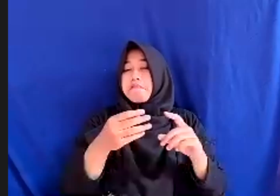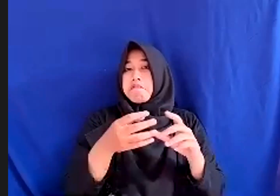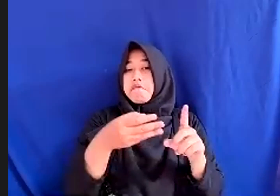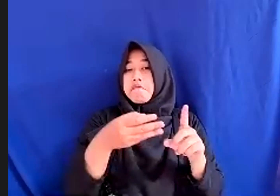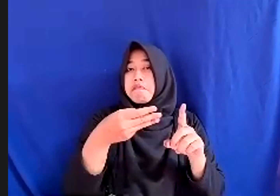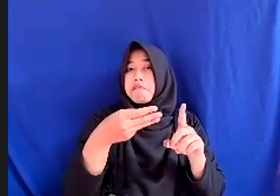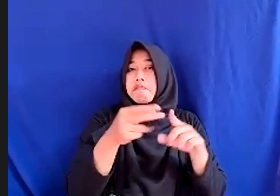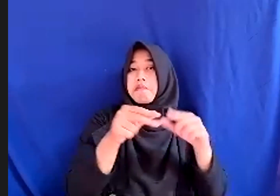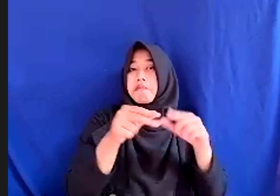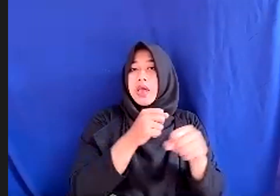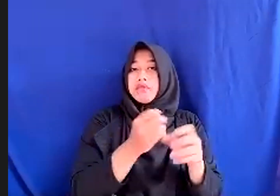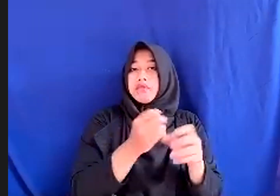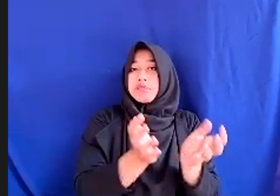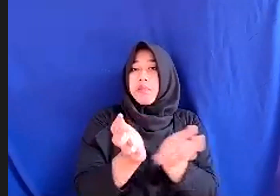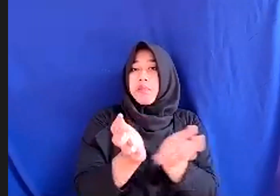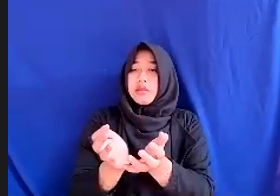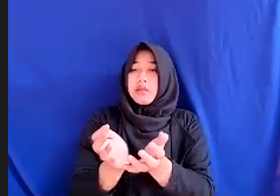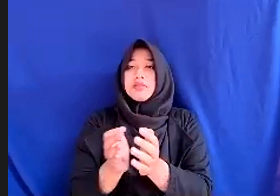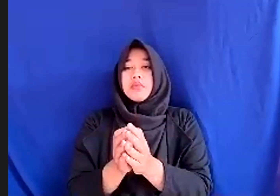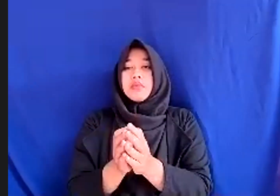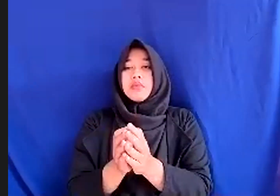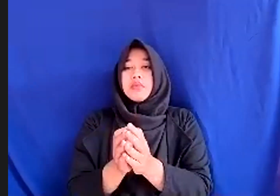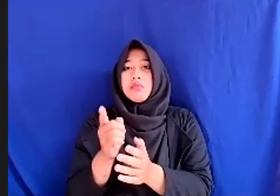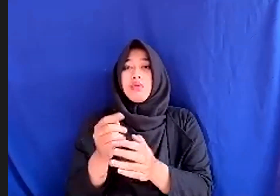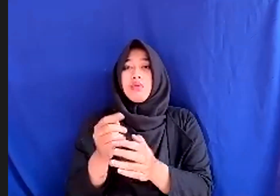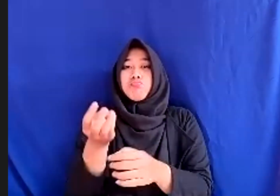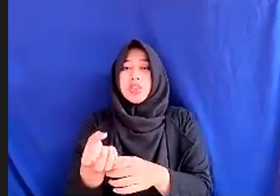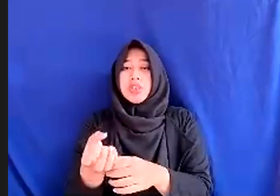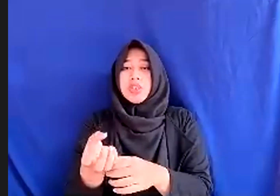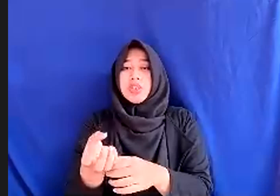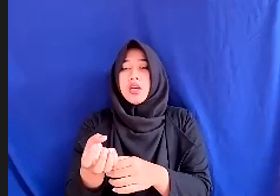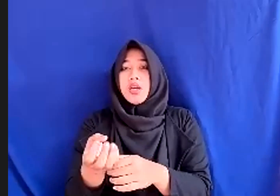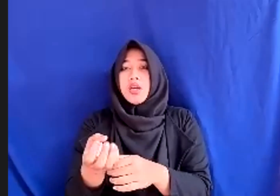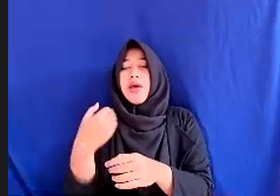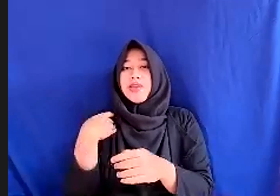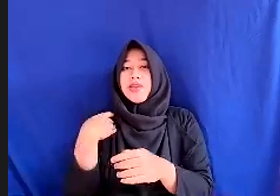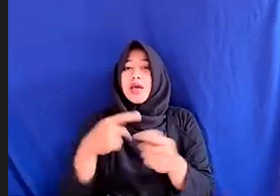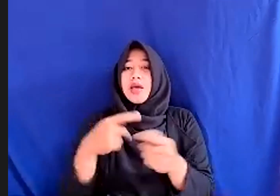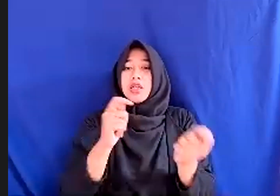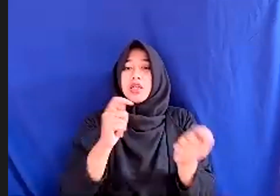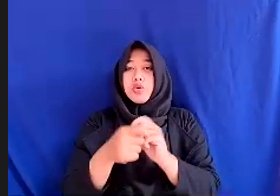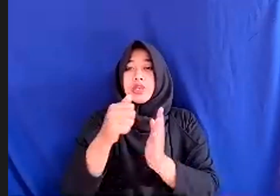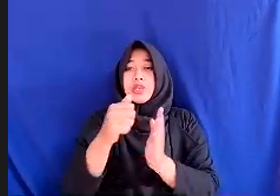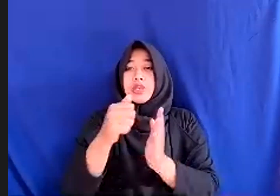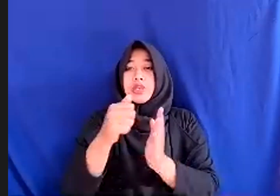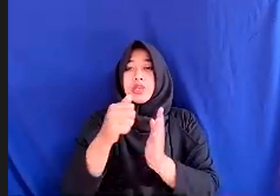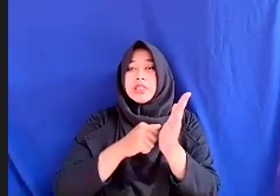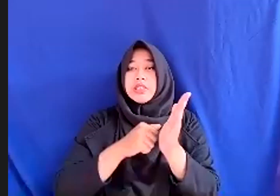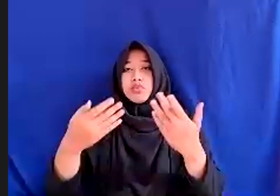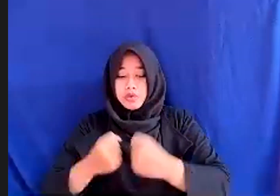digulirkan begitu mudah dengan adanya transformasi digital yang sudah berlangsung. Nah, kemudian